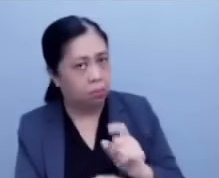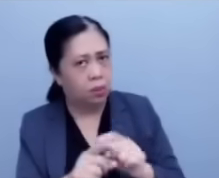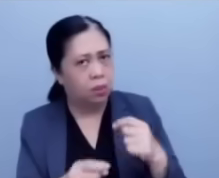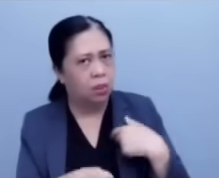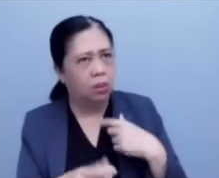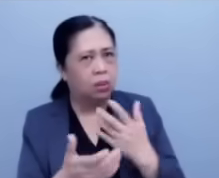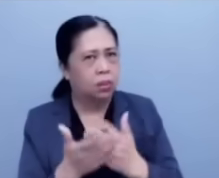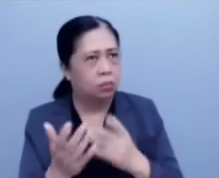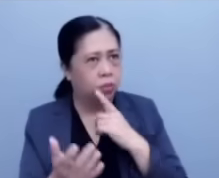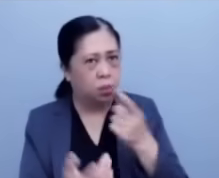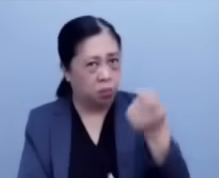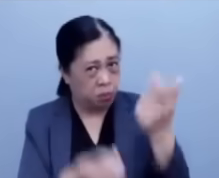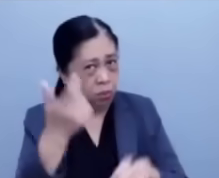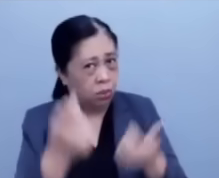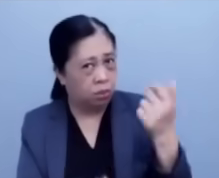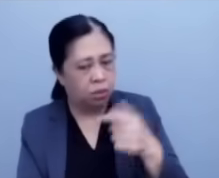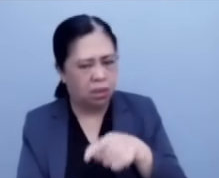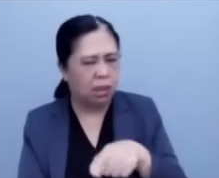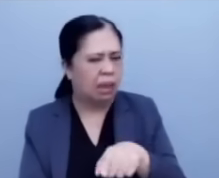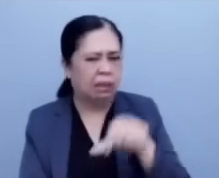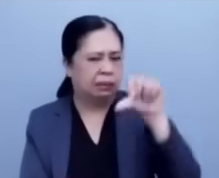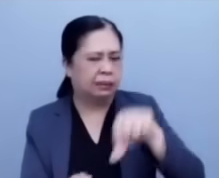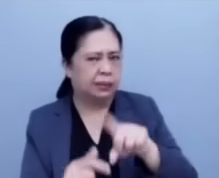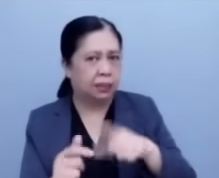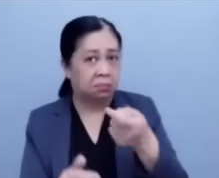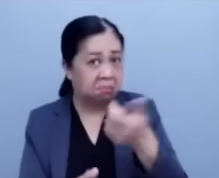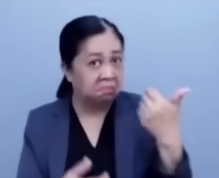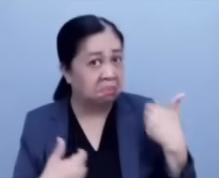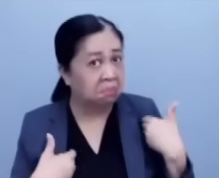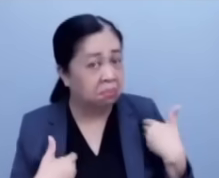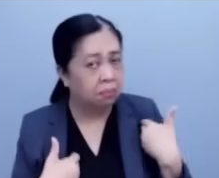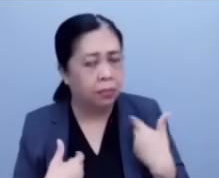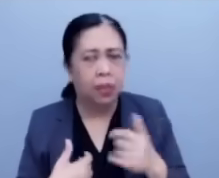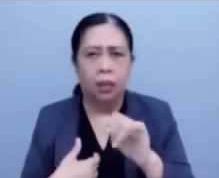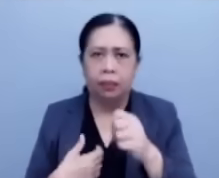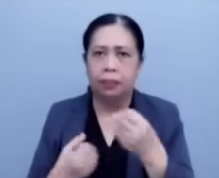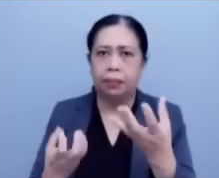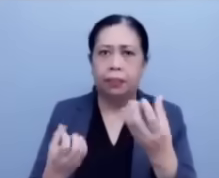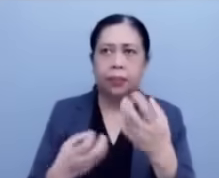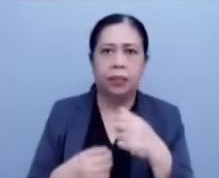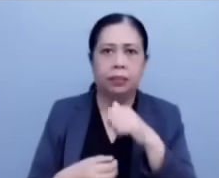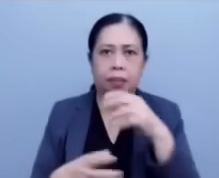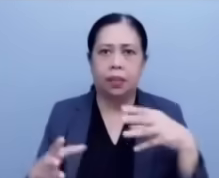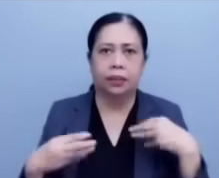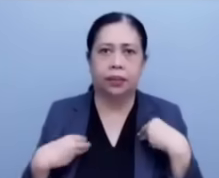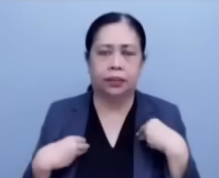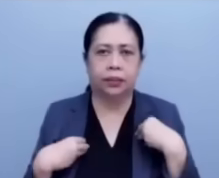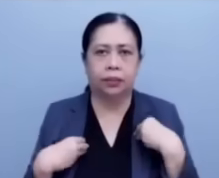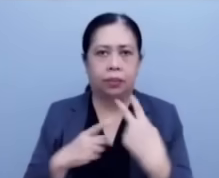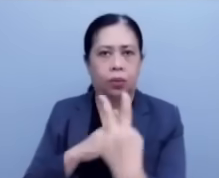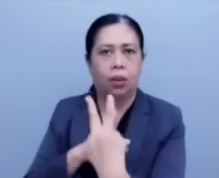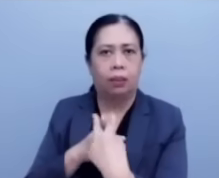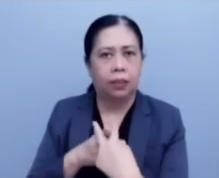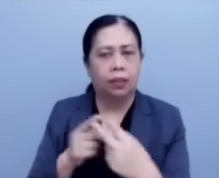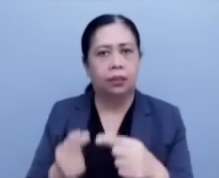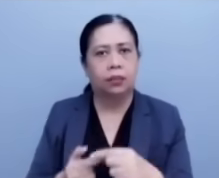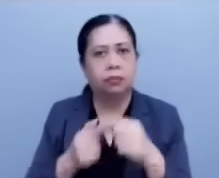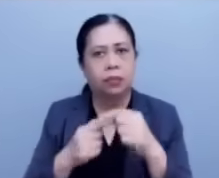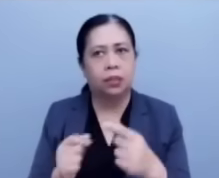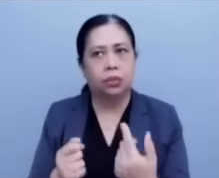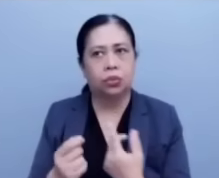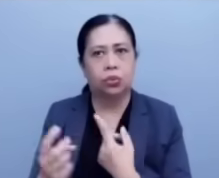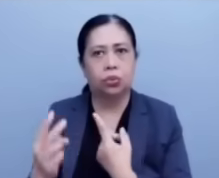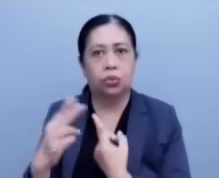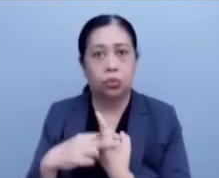Meron talaga natatanggal dahil sa exam na ito? Marami po tayong hindi natatanggap na mga, lalong-lalo na sir, doon sa mga aplikante po